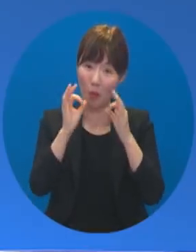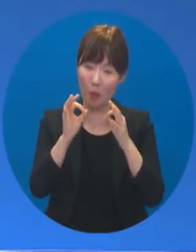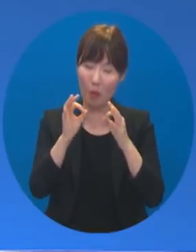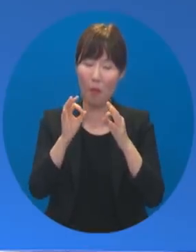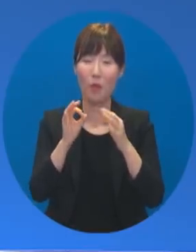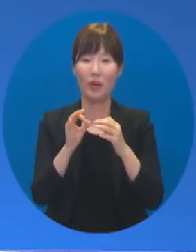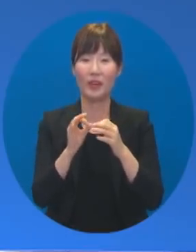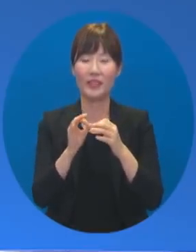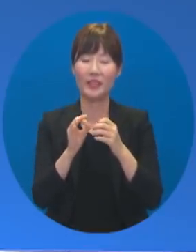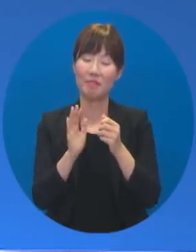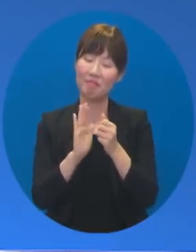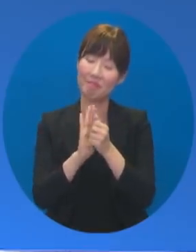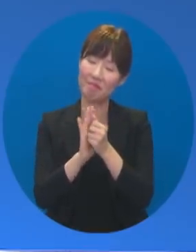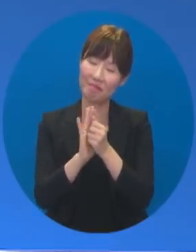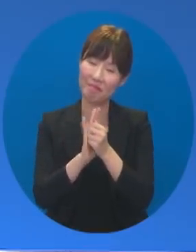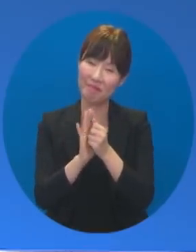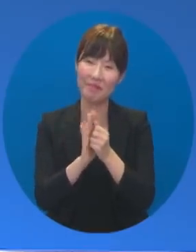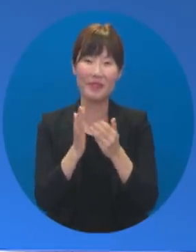만지고